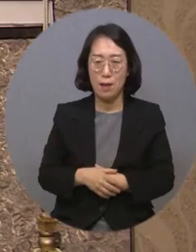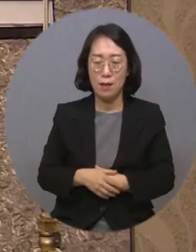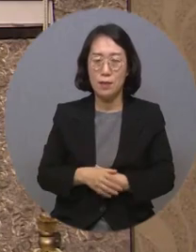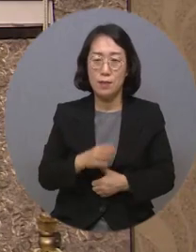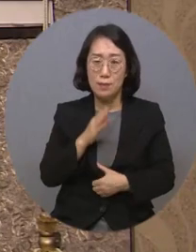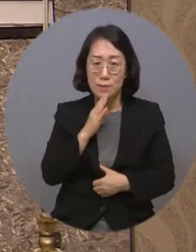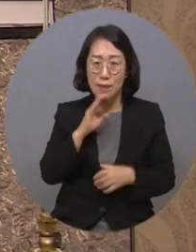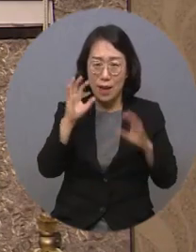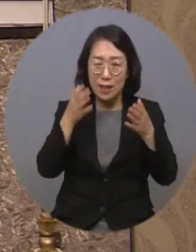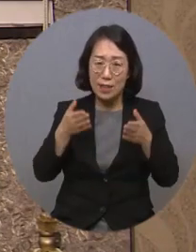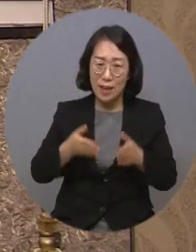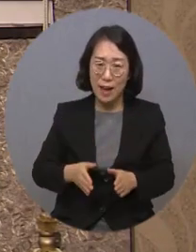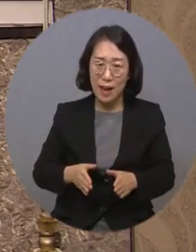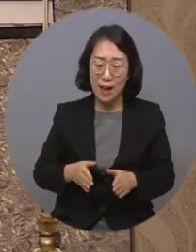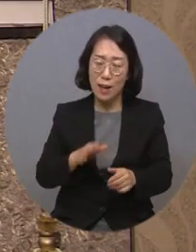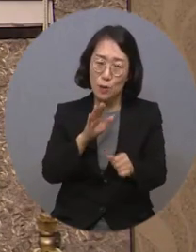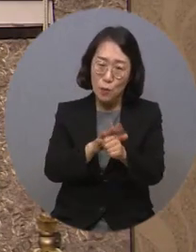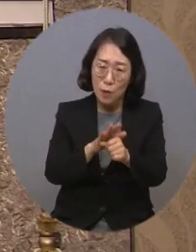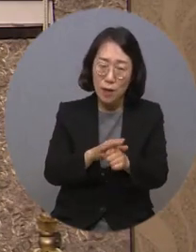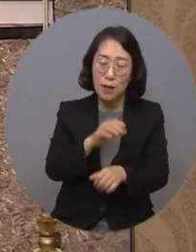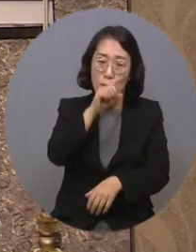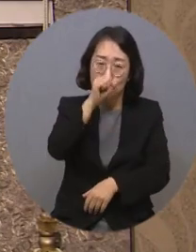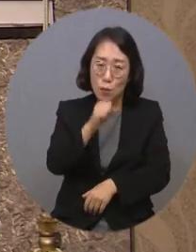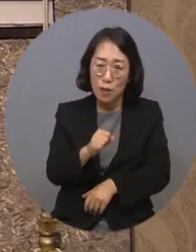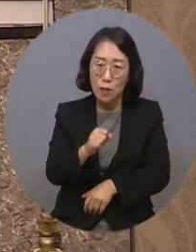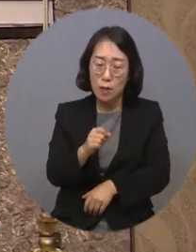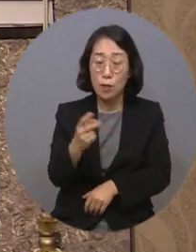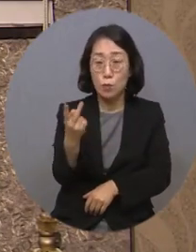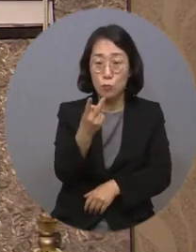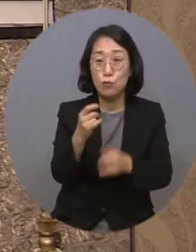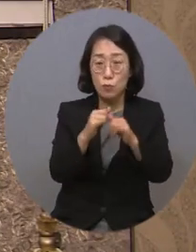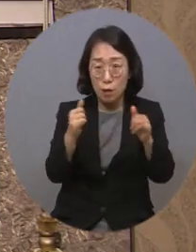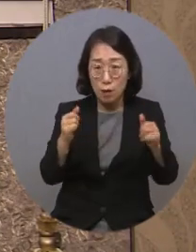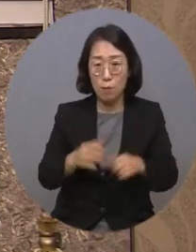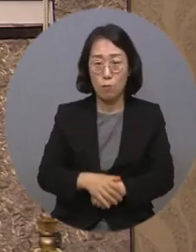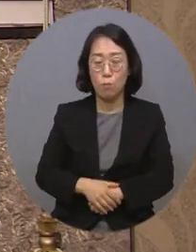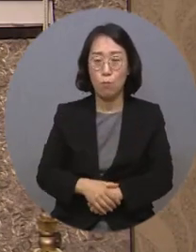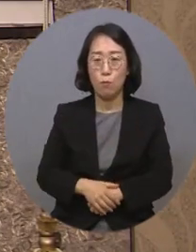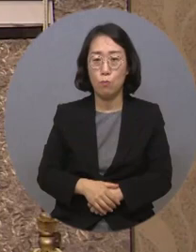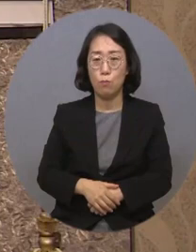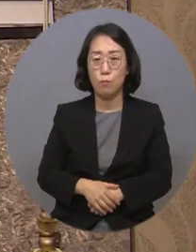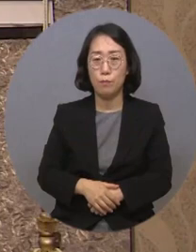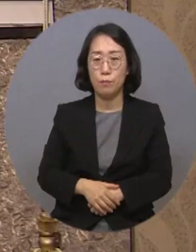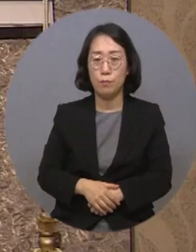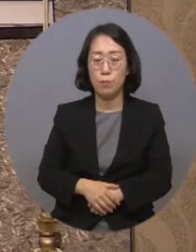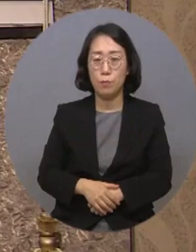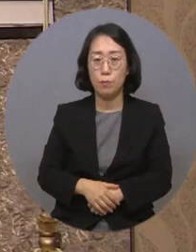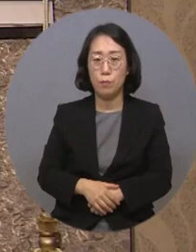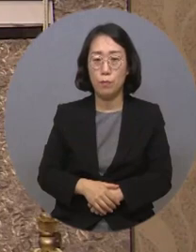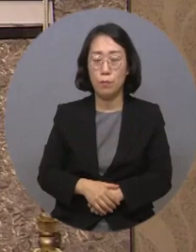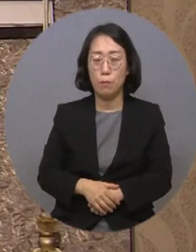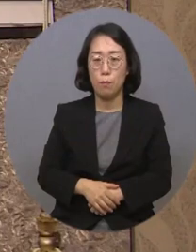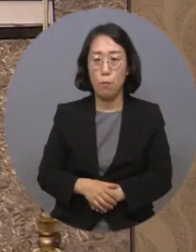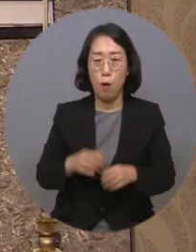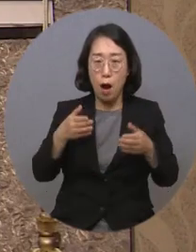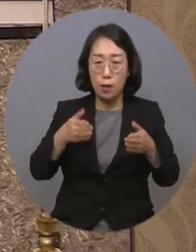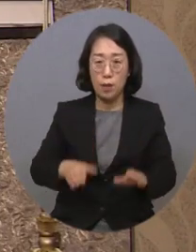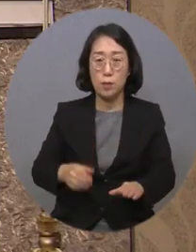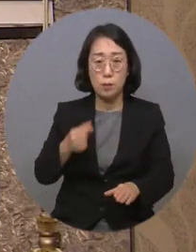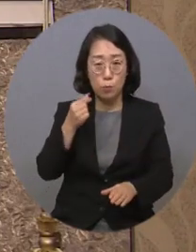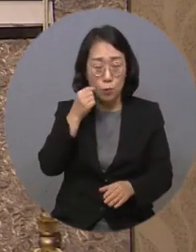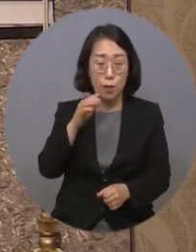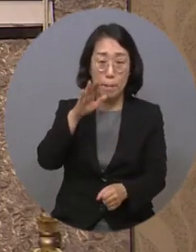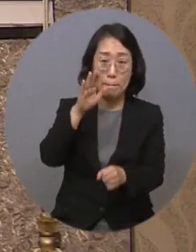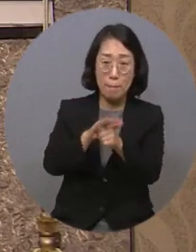과연 맞느냐. 예. 그렇다고 해서 본인들이 그 또 강제로 뭐 어떤 뭐 출산을 못하게 할 수도 없는 노릇이고. 네네. 그래서